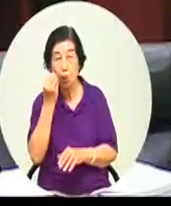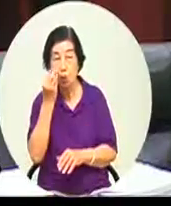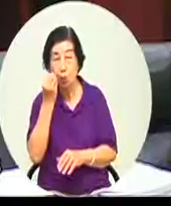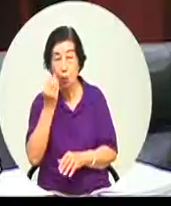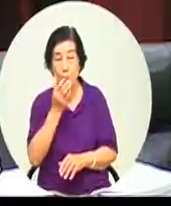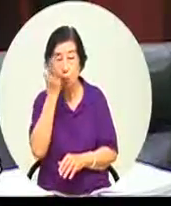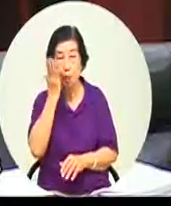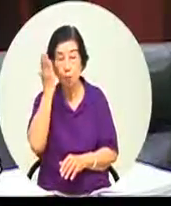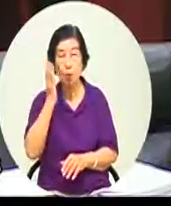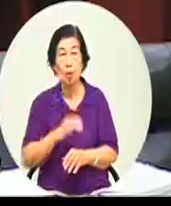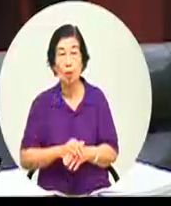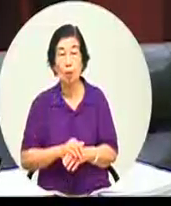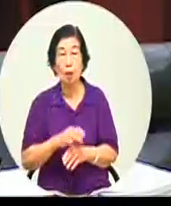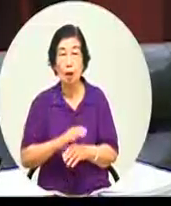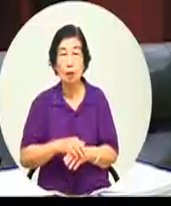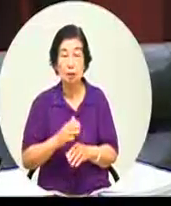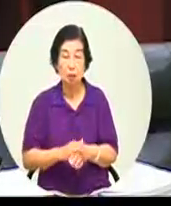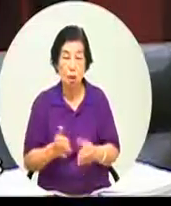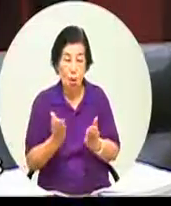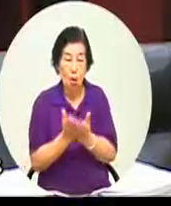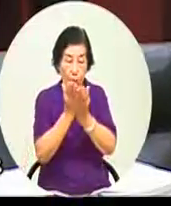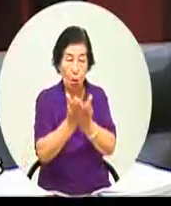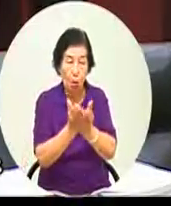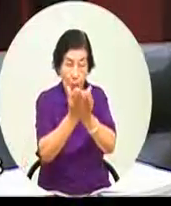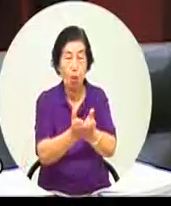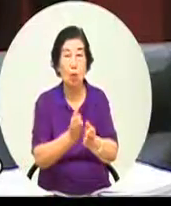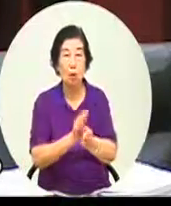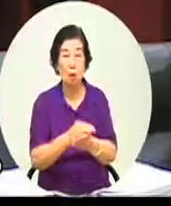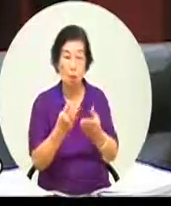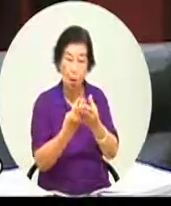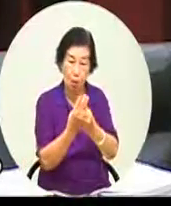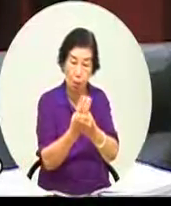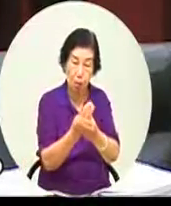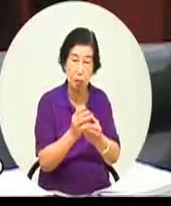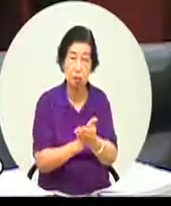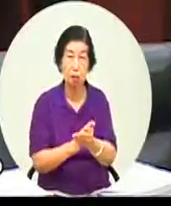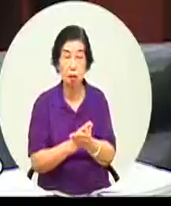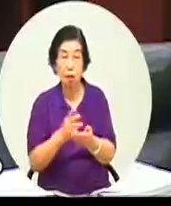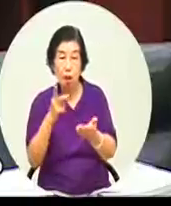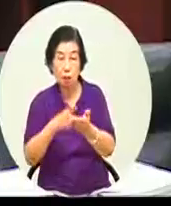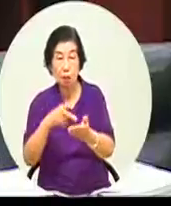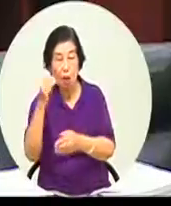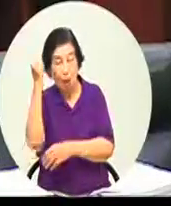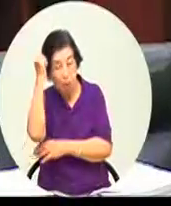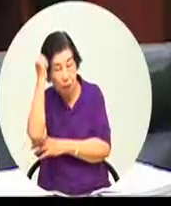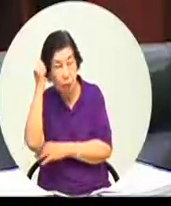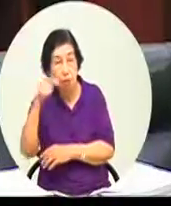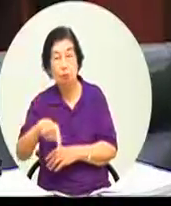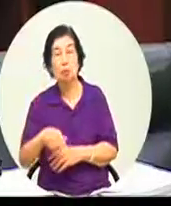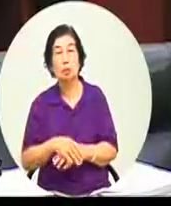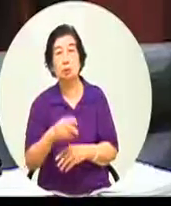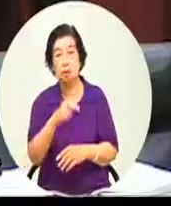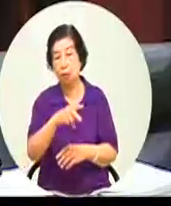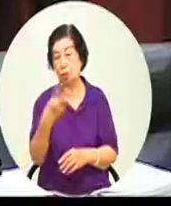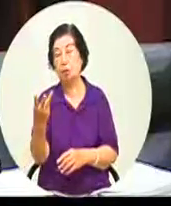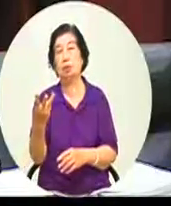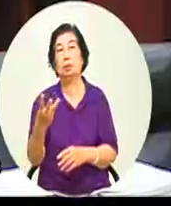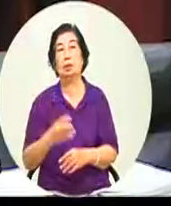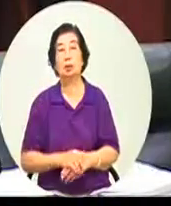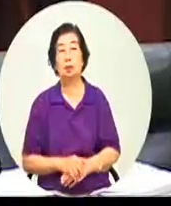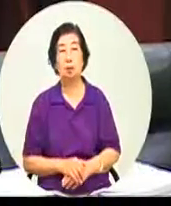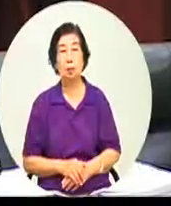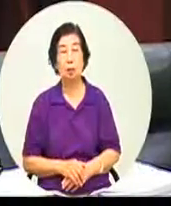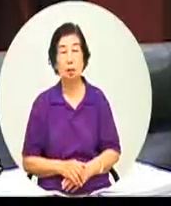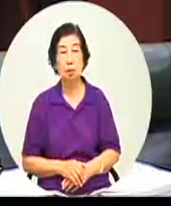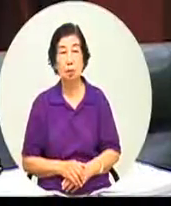是靠泛舟啦，靠温泉民宿吼，啊靠安吉啊农产品啦吼，所以遮啊拜托一个，是不是